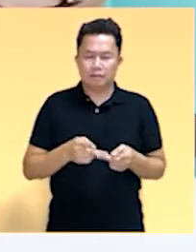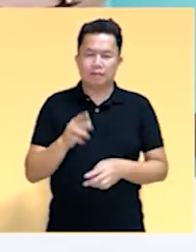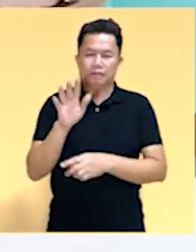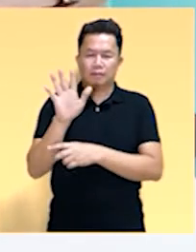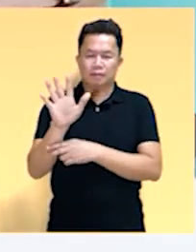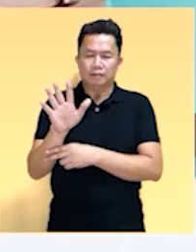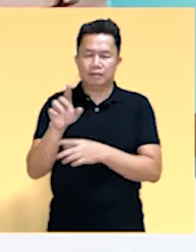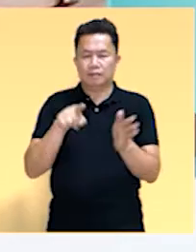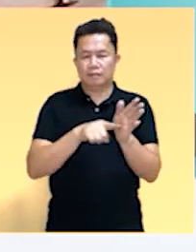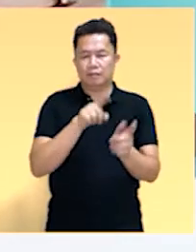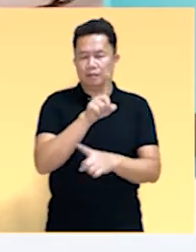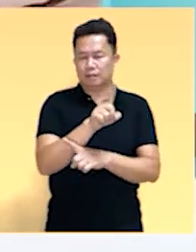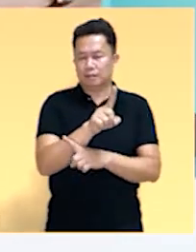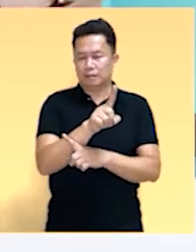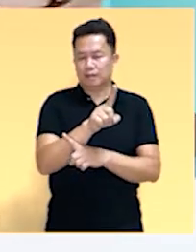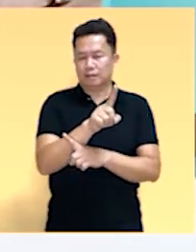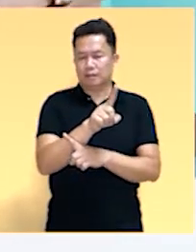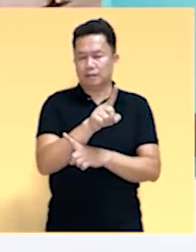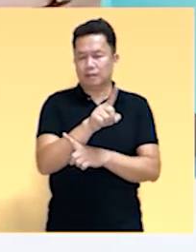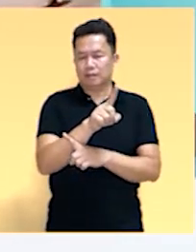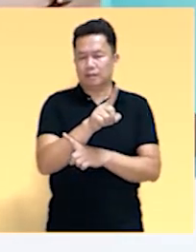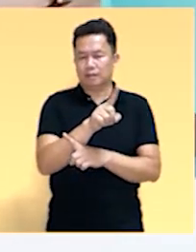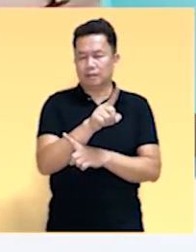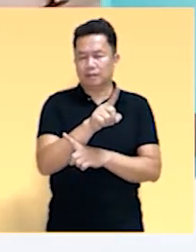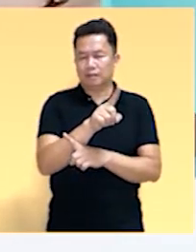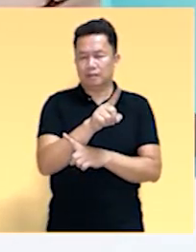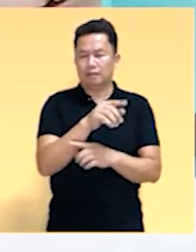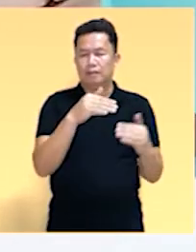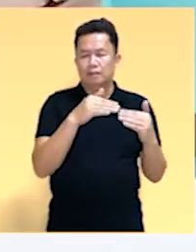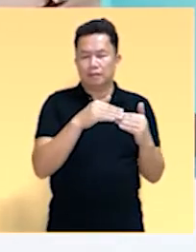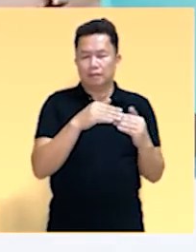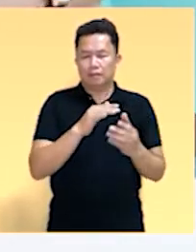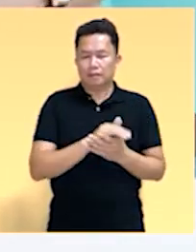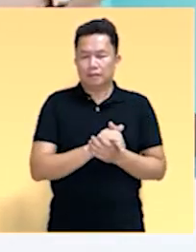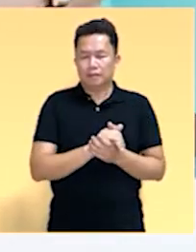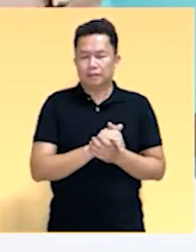5 minus 1 is equal to...